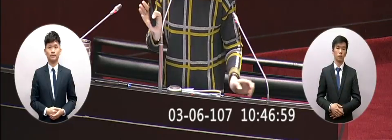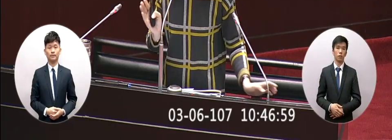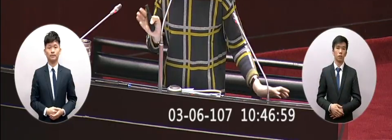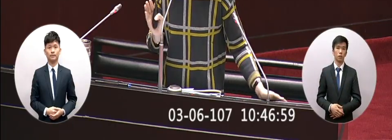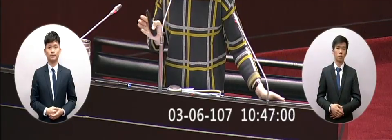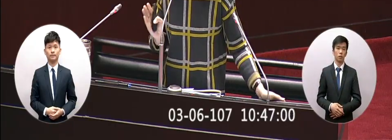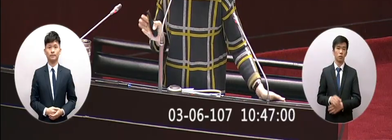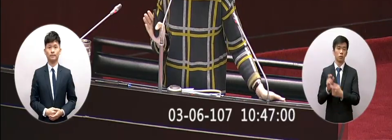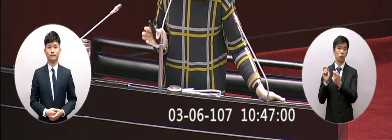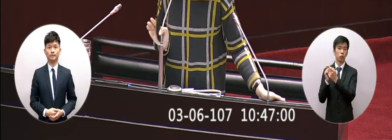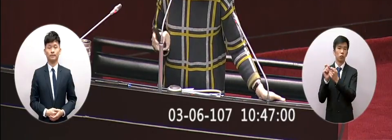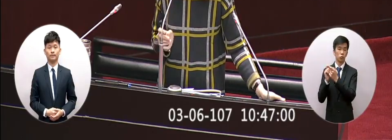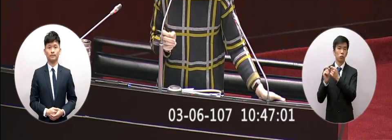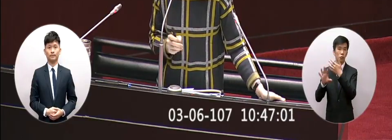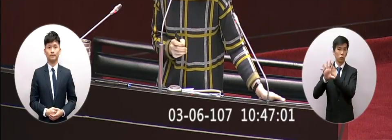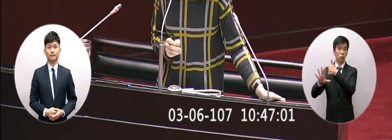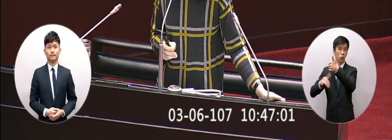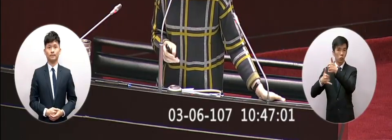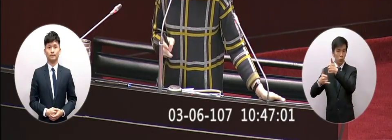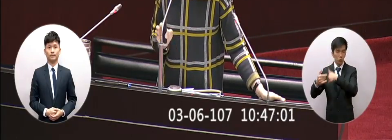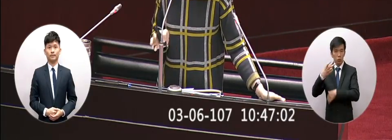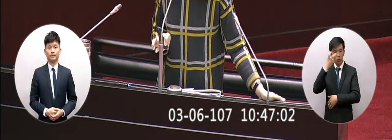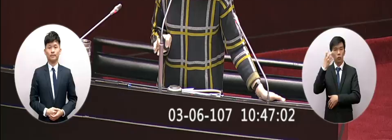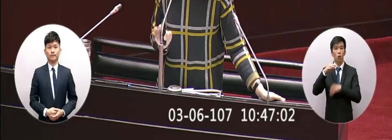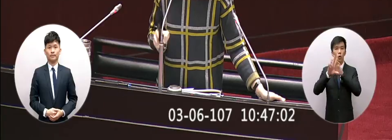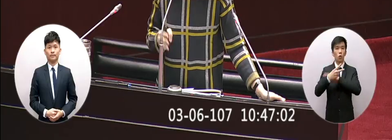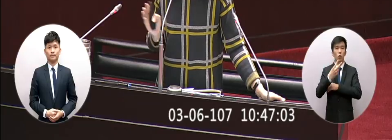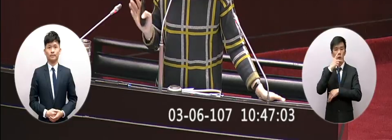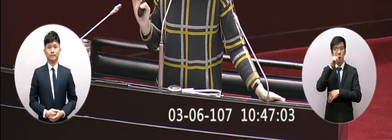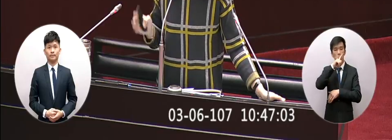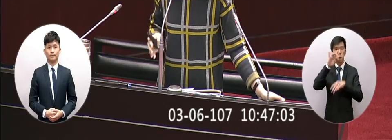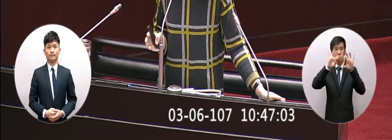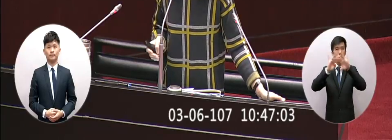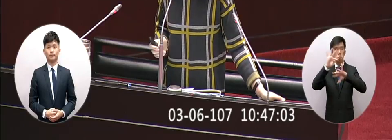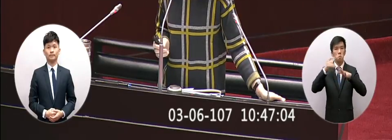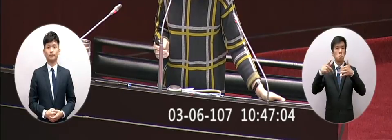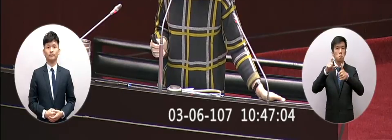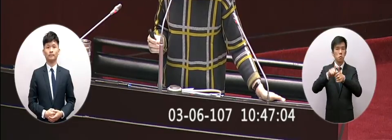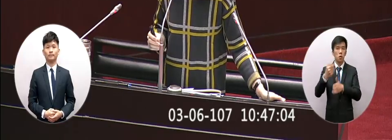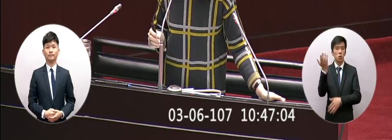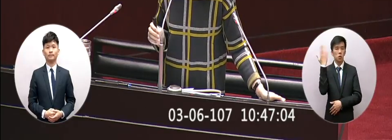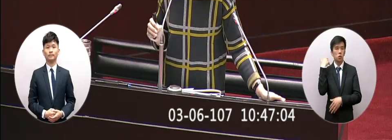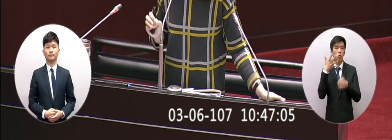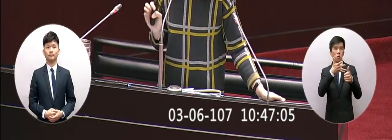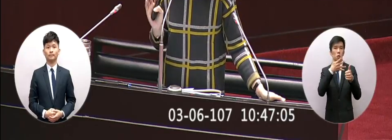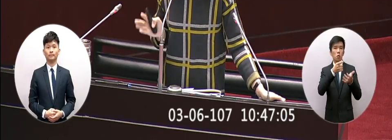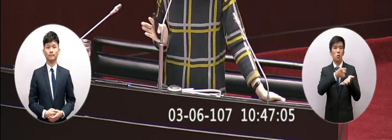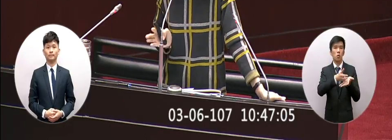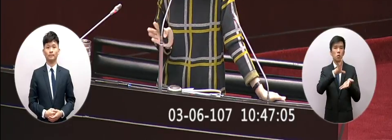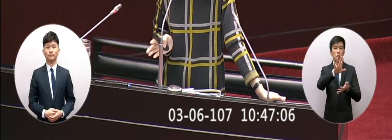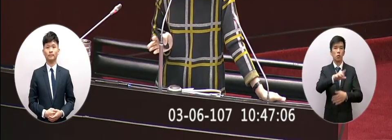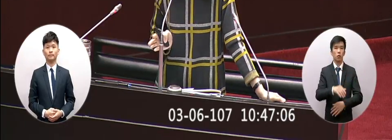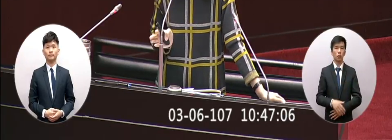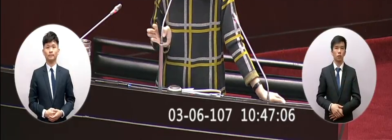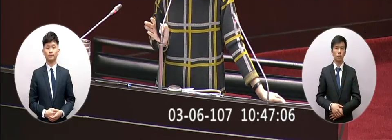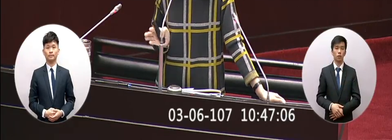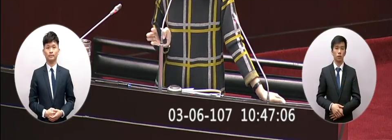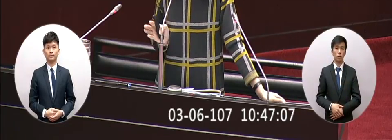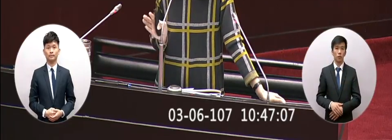子也有一些委员关心到这空屋的问题哦，那这个问题我想我每次咨询都问了哦，那这个电动公车